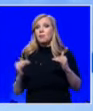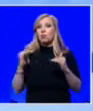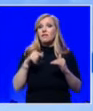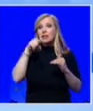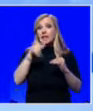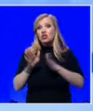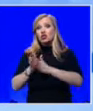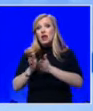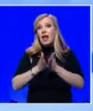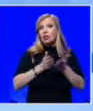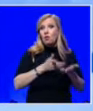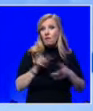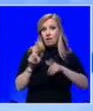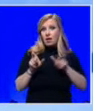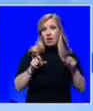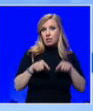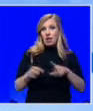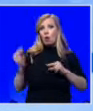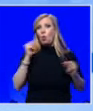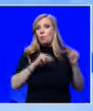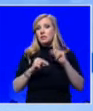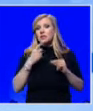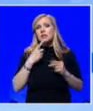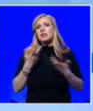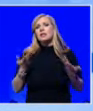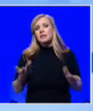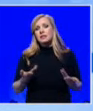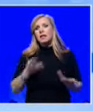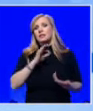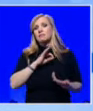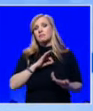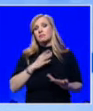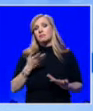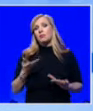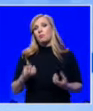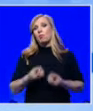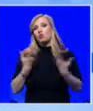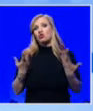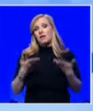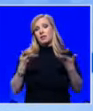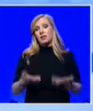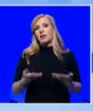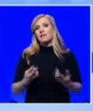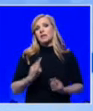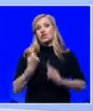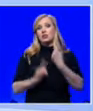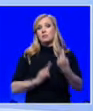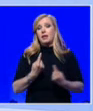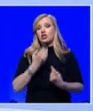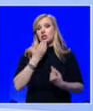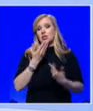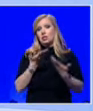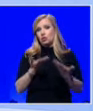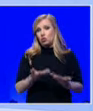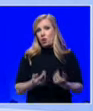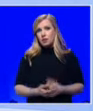тези членове на секционни избирателни комисии, за да не се стига до тези парадоксални, дори комични случаи, които ние наблюдаваме и показваме? Не,